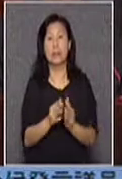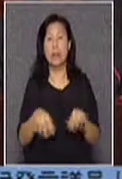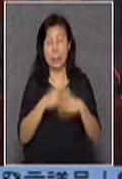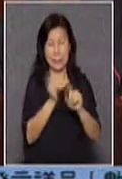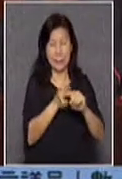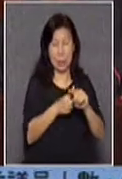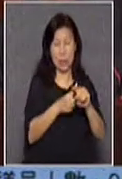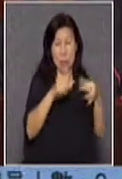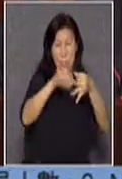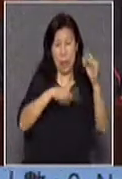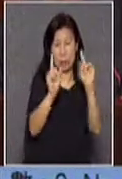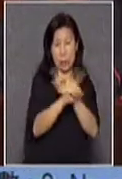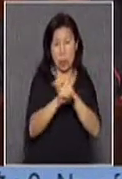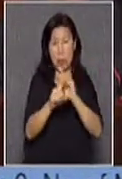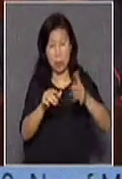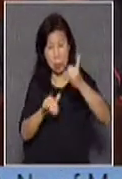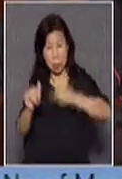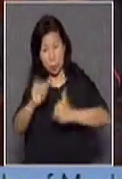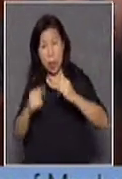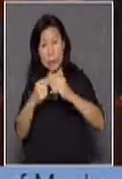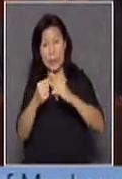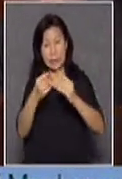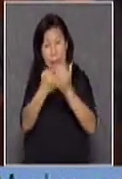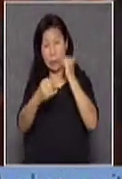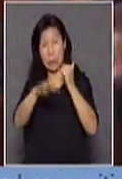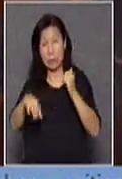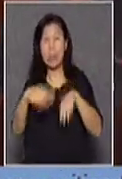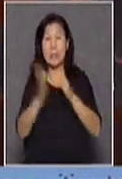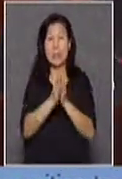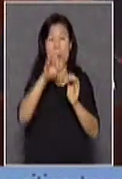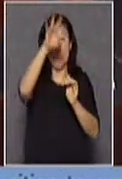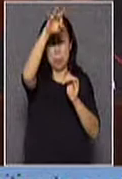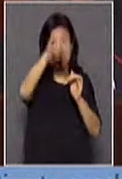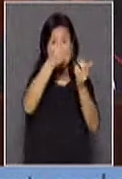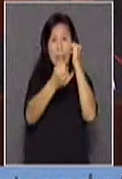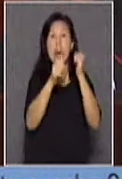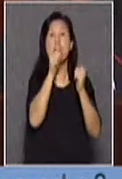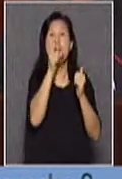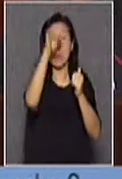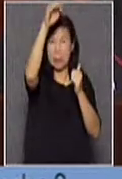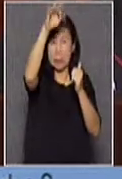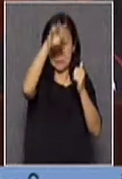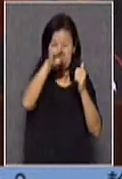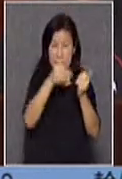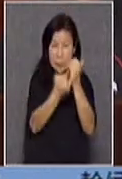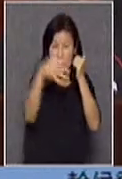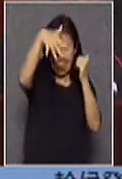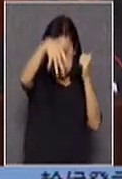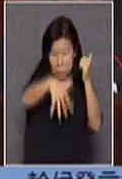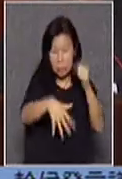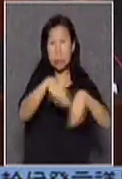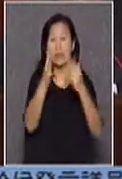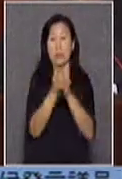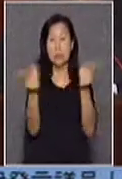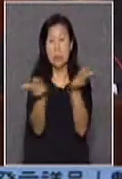民的後人，他們都有族譜，有這個的證明